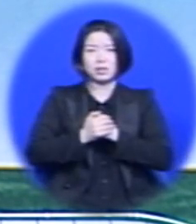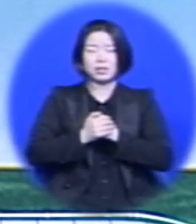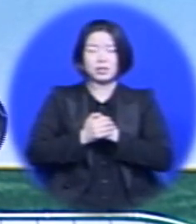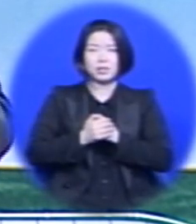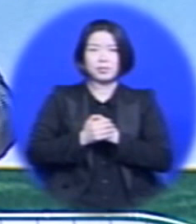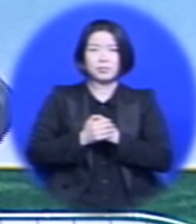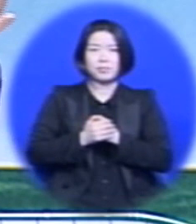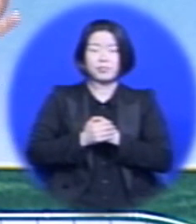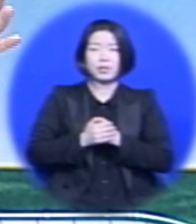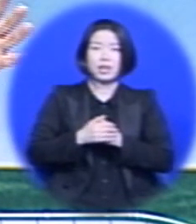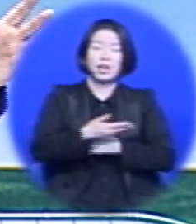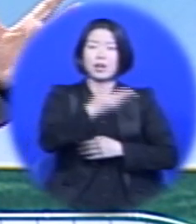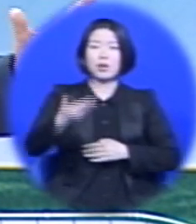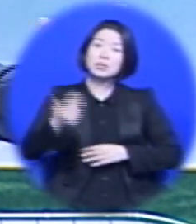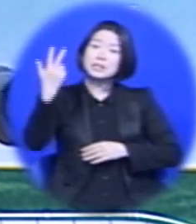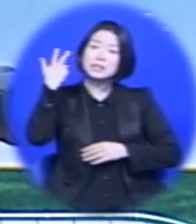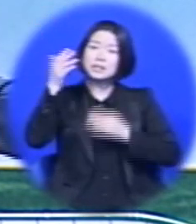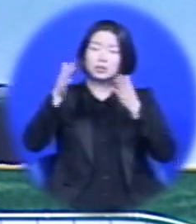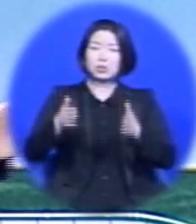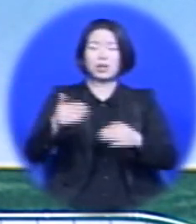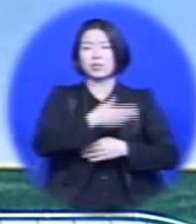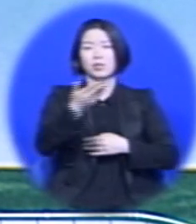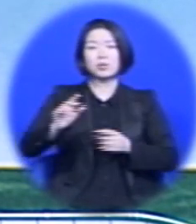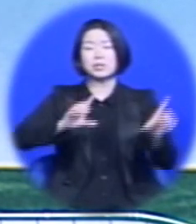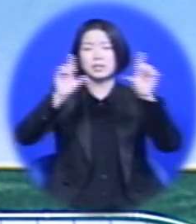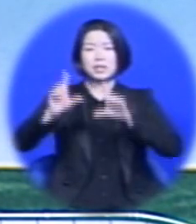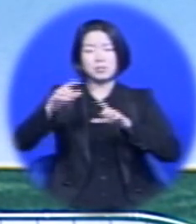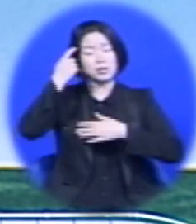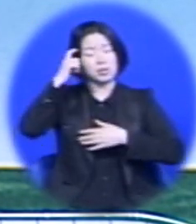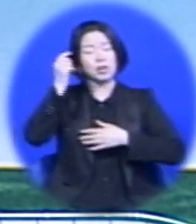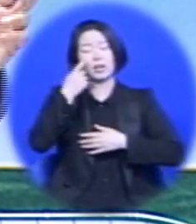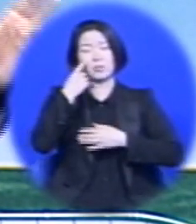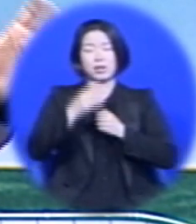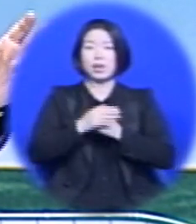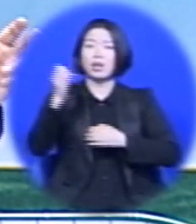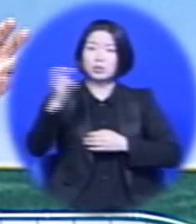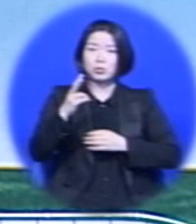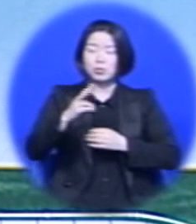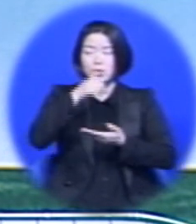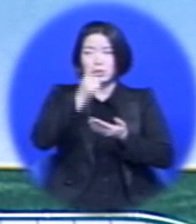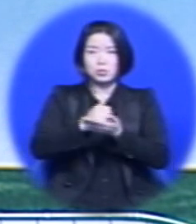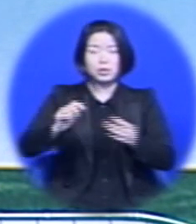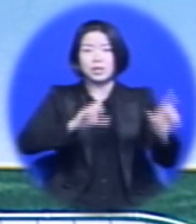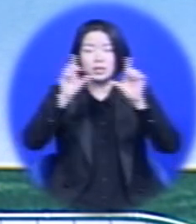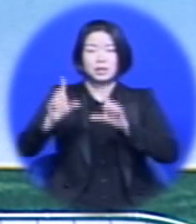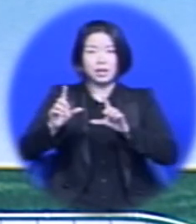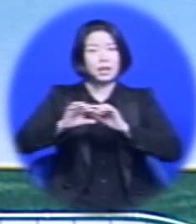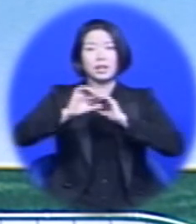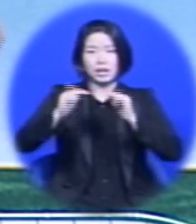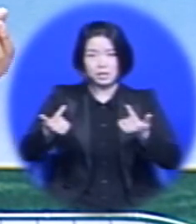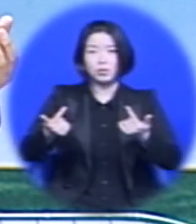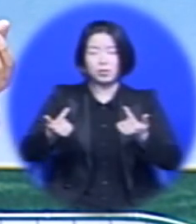여러분 지난 한 주간 동안에 여러분의 삶을 주목해 보셔야 되는데 또 죄를 짓고 살았느냐가 아니고